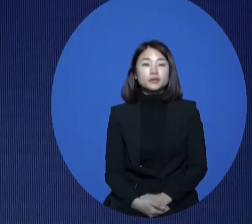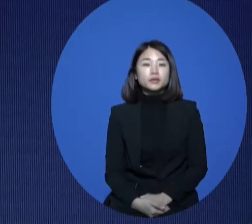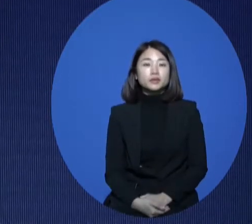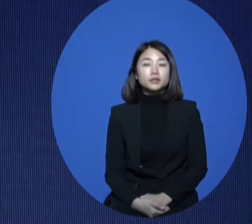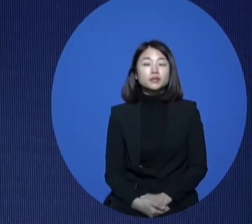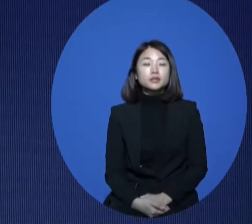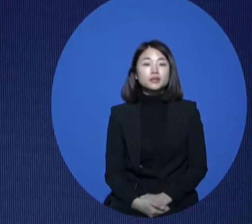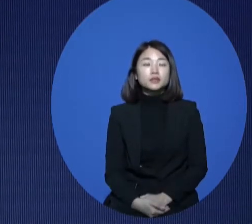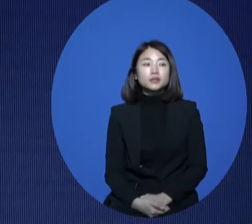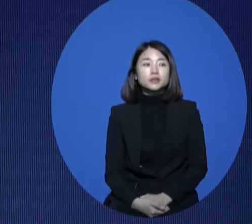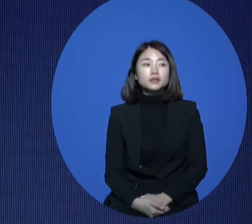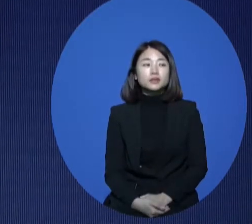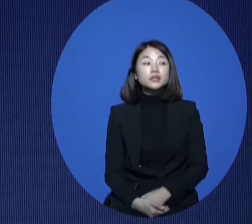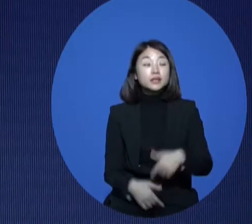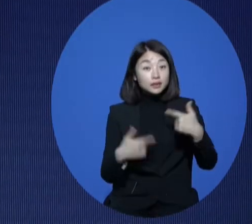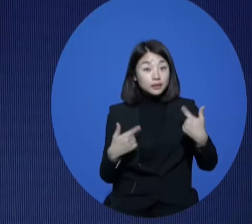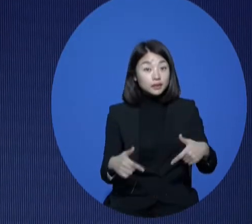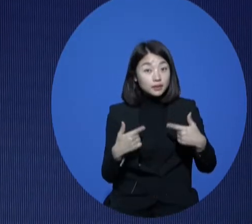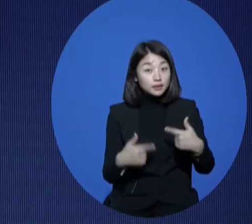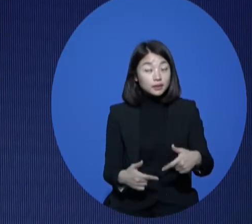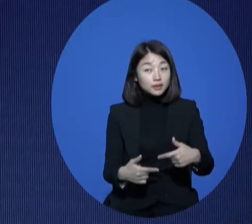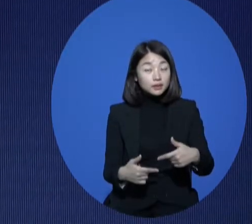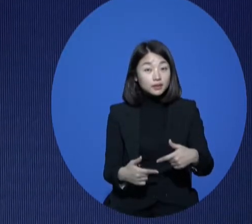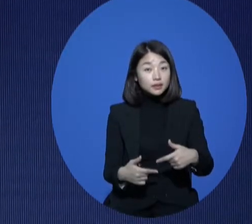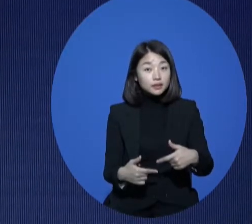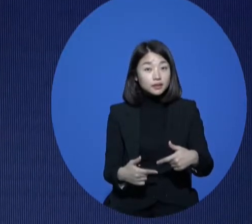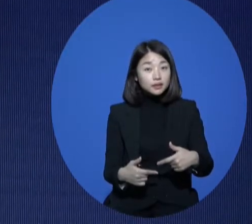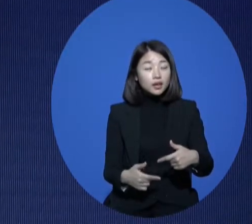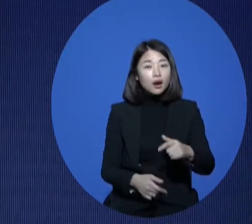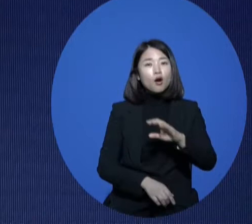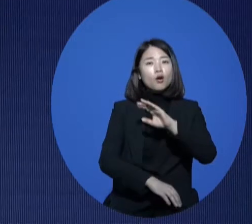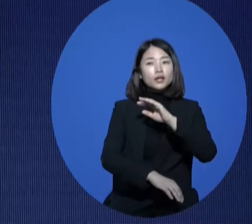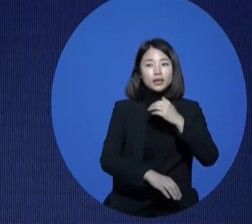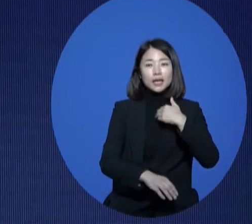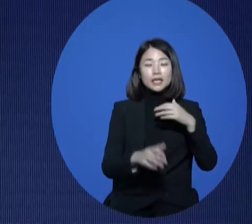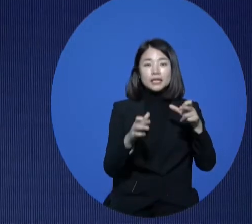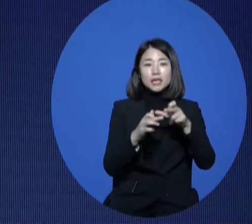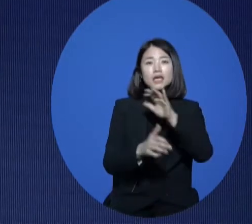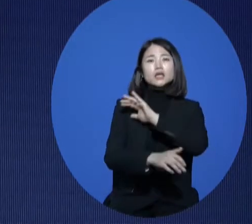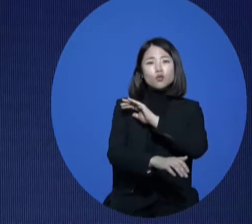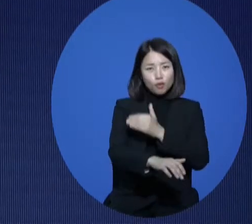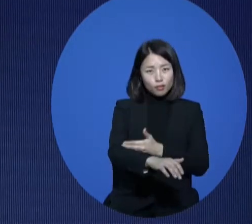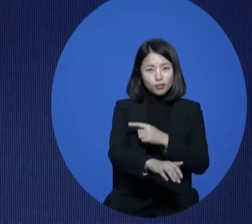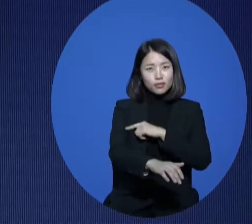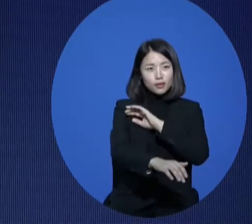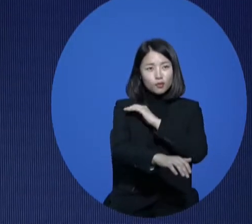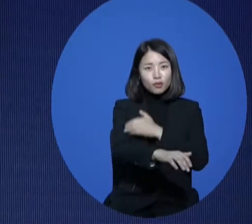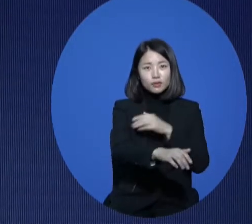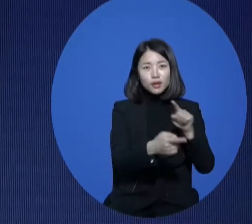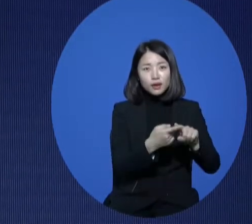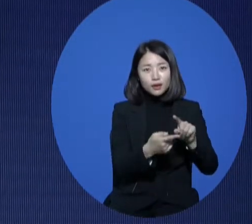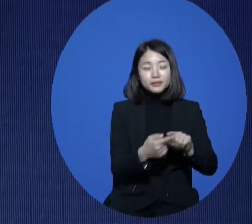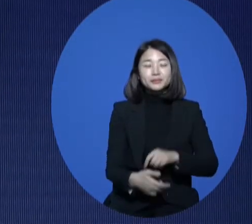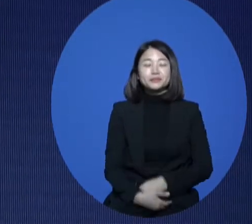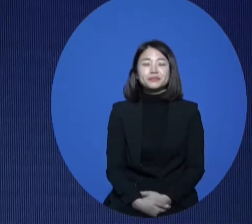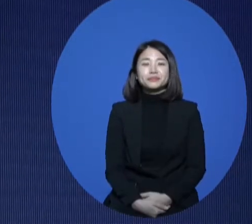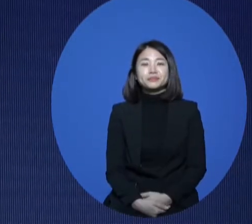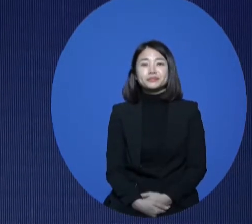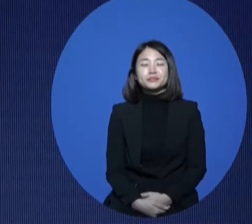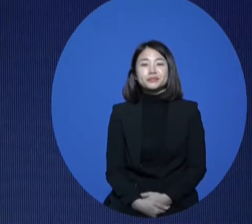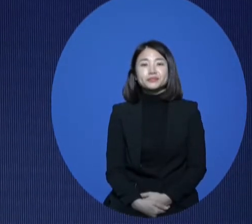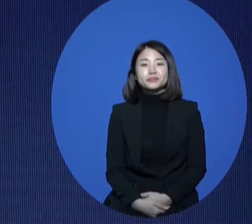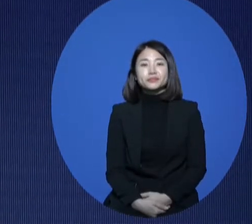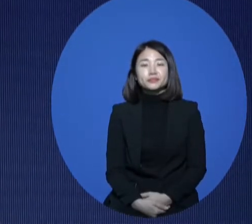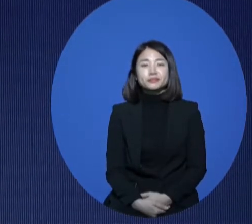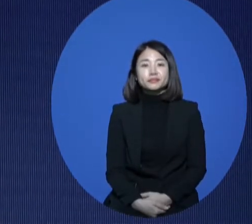right real. 왜냐하면 우리가 늘 그 권리에 대한 얘기는 하지만은 그게 현실적으로 와서 이